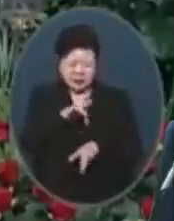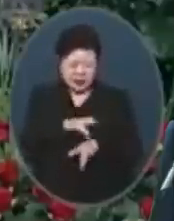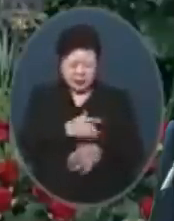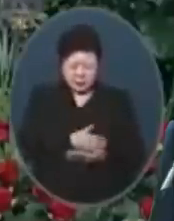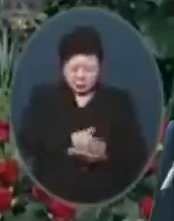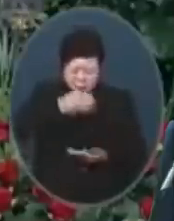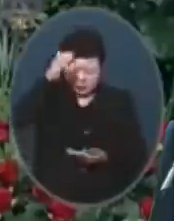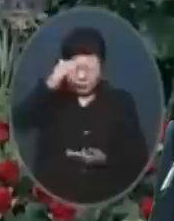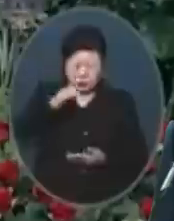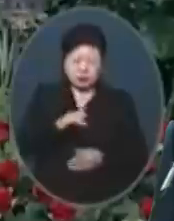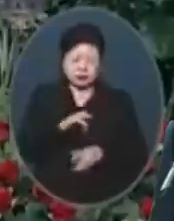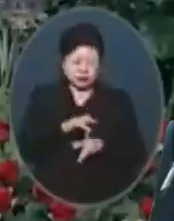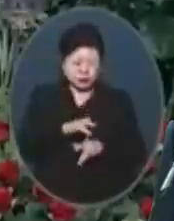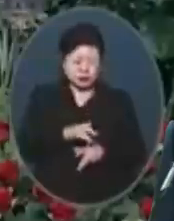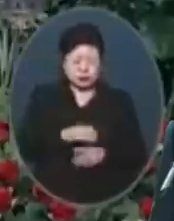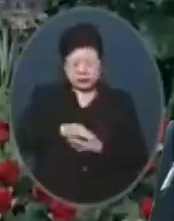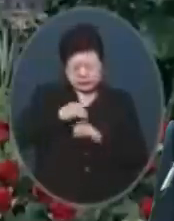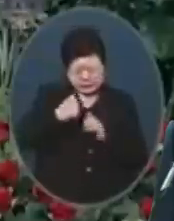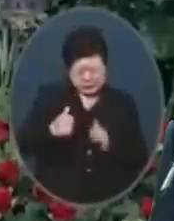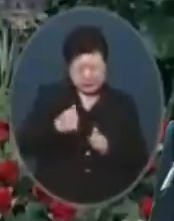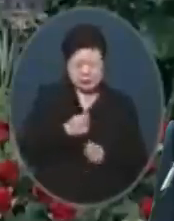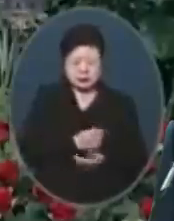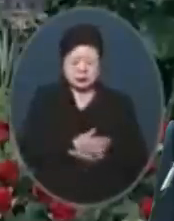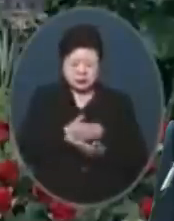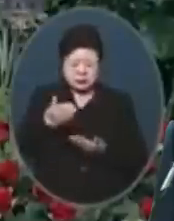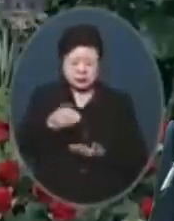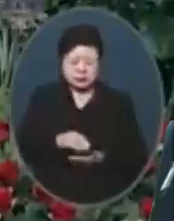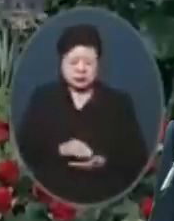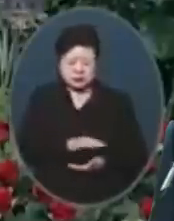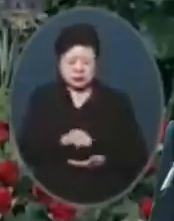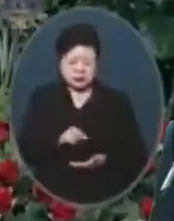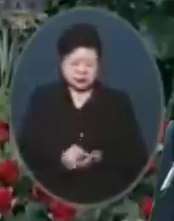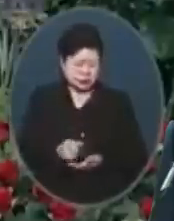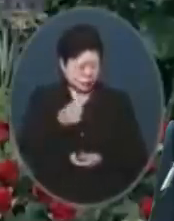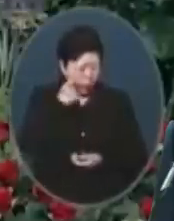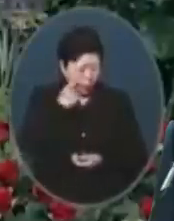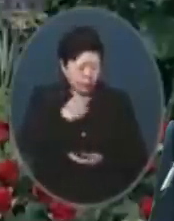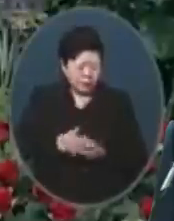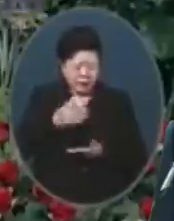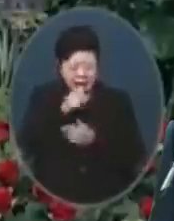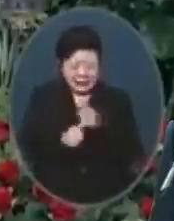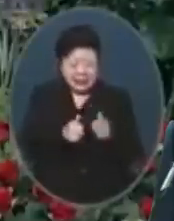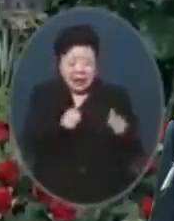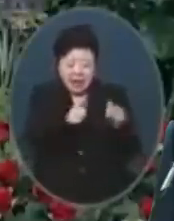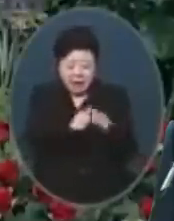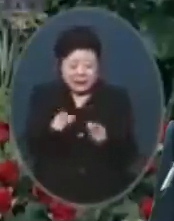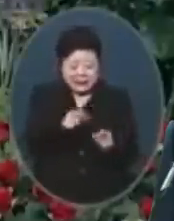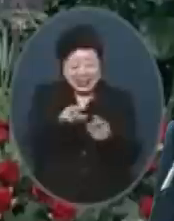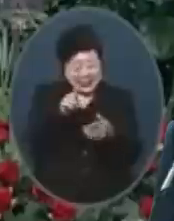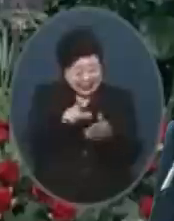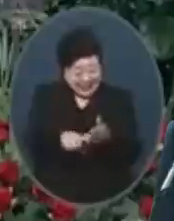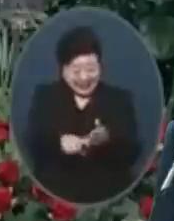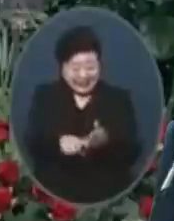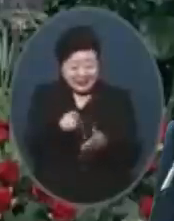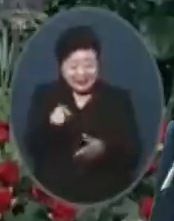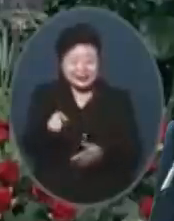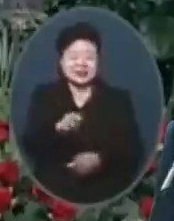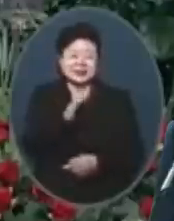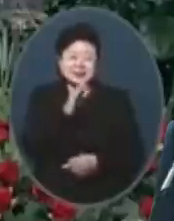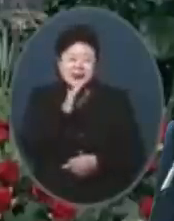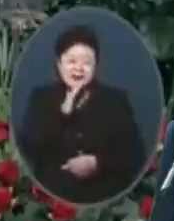무리들인 귀신을 대결하여 우리를 점령하지 못하게 하고 하나님과 함께 살면 그것이